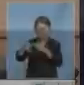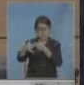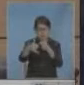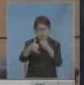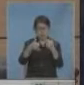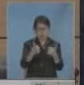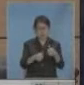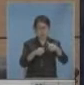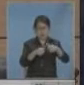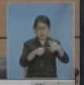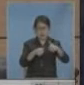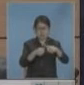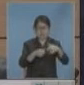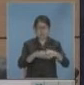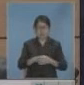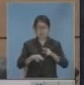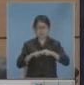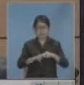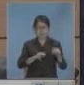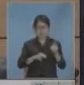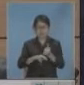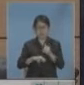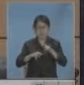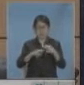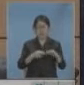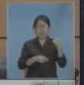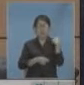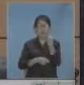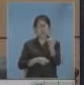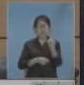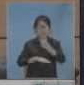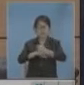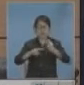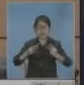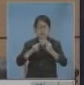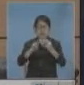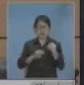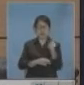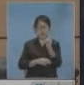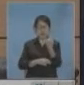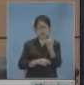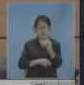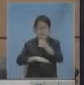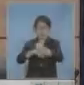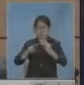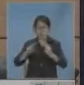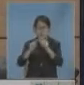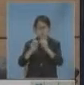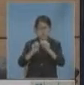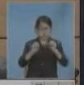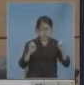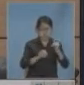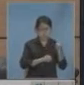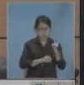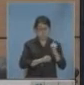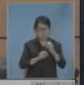งท่านมานั่งอยู่ในขณะนี้และเป็นรัฐมนตรีเพียงท่านเดียวในรัฐบาลชุดนี้ที่มานั่งฟังการอภิปราย